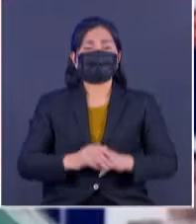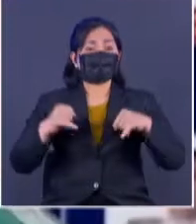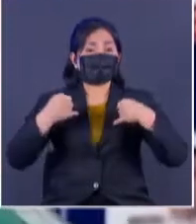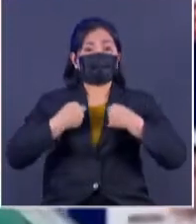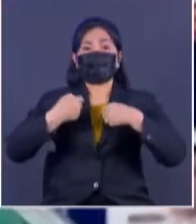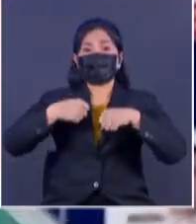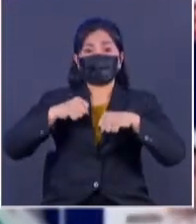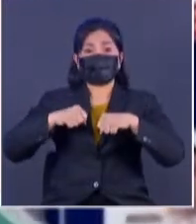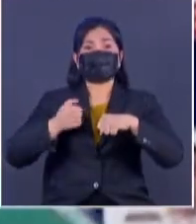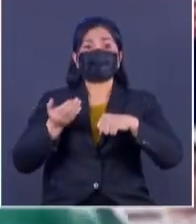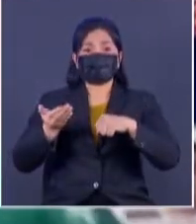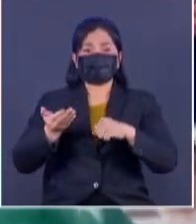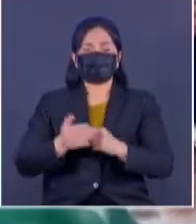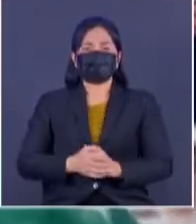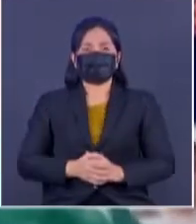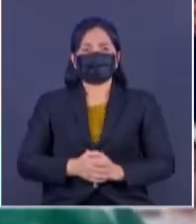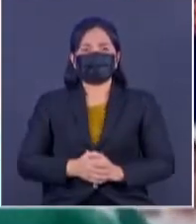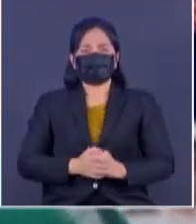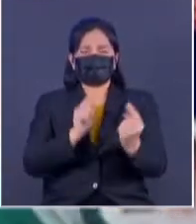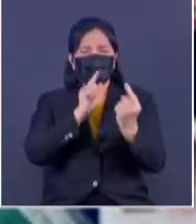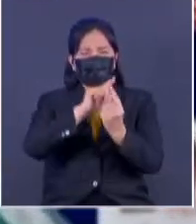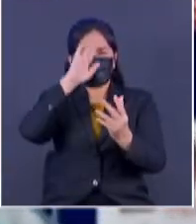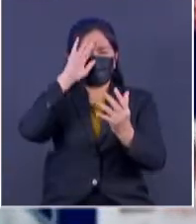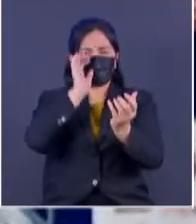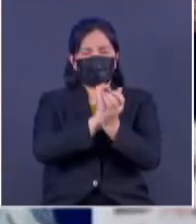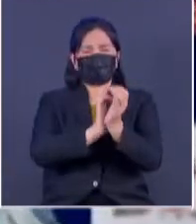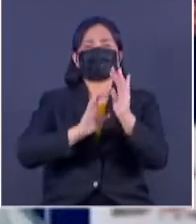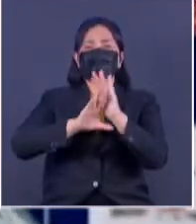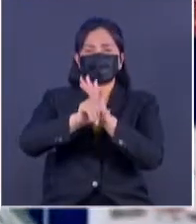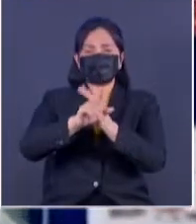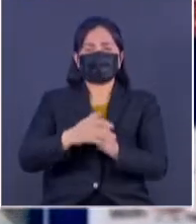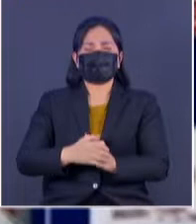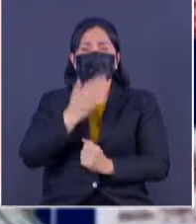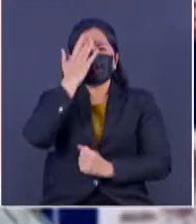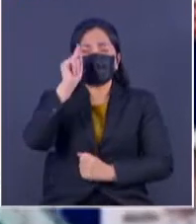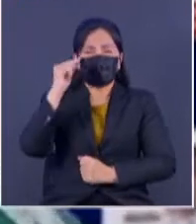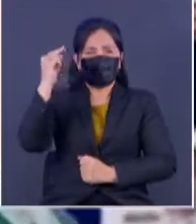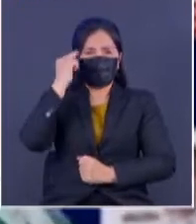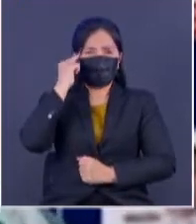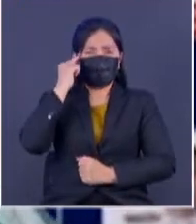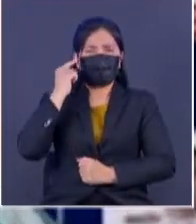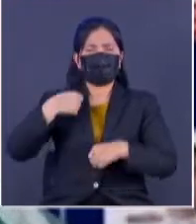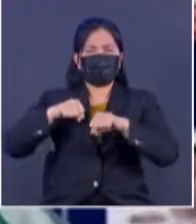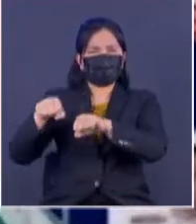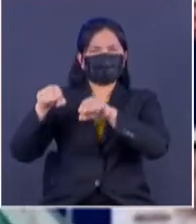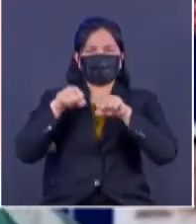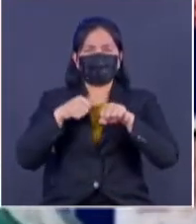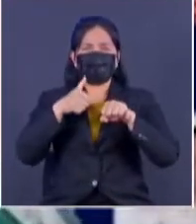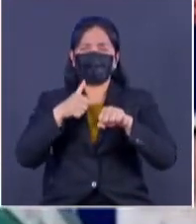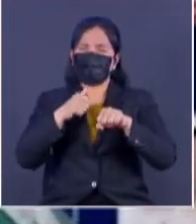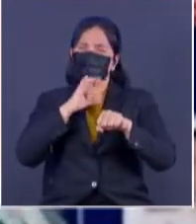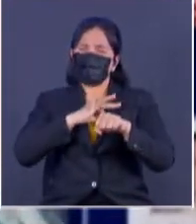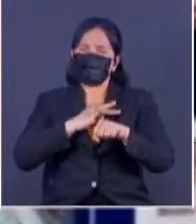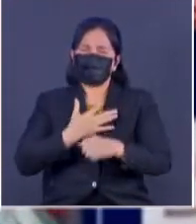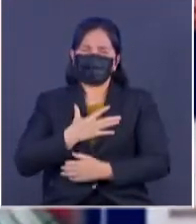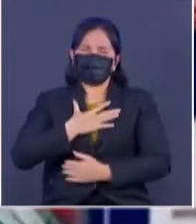ของรถมอเตอร์ไซค์คันนี้เดินทางมาที่ห้องสืบสวนสพเมืองชลบุรีพอทราบข่าวว่าได้รถมอเตอร์ไซค์คืนเขาบอกโอ้โหน้ำตาแทบจะไหลเลยนะฮ ะ เพรา